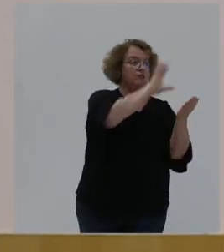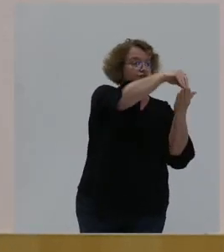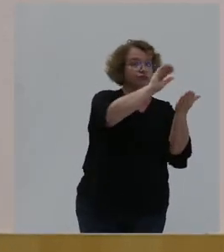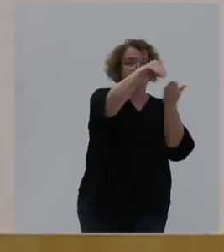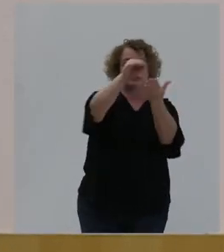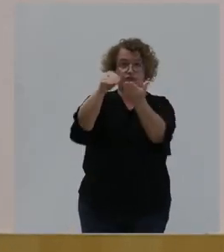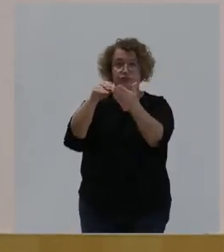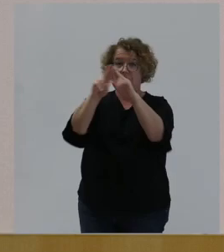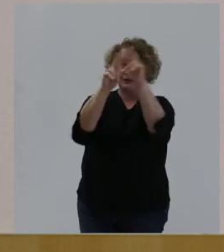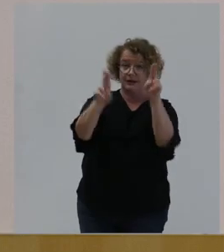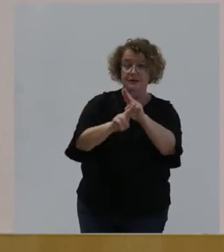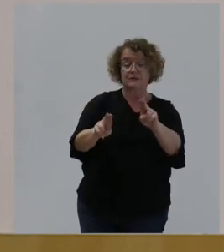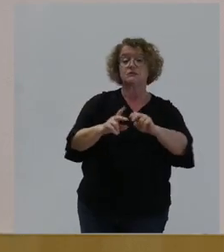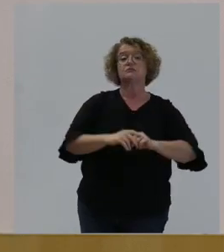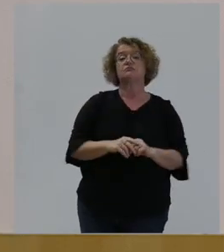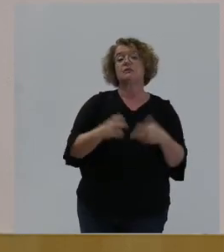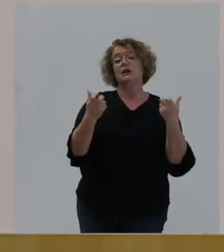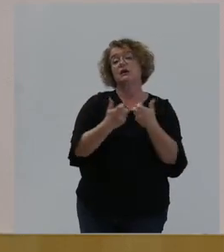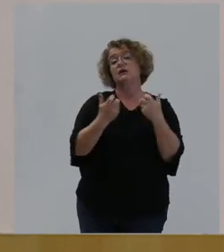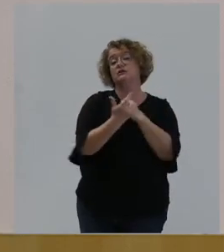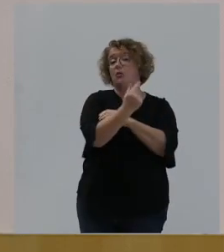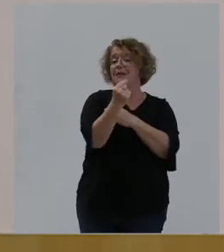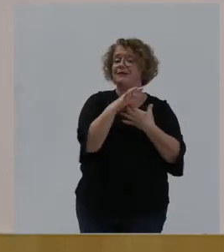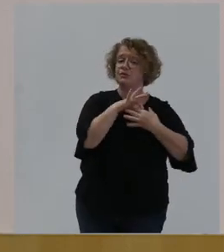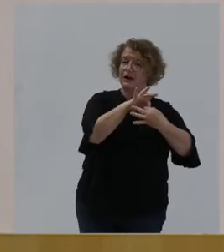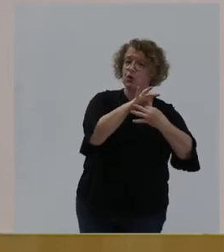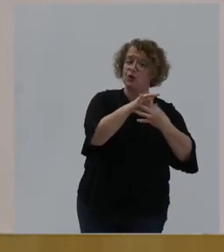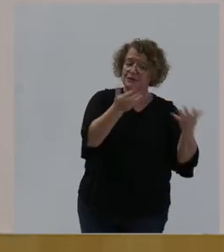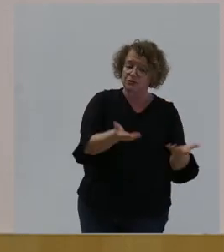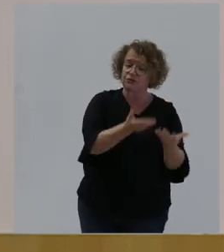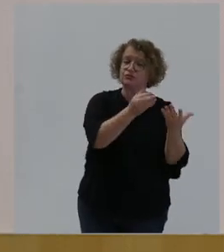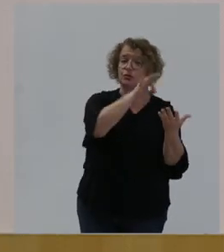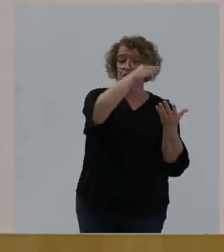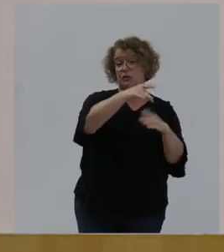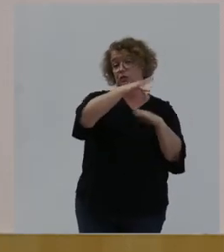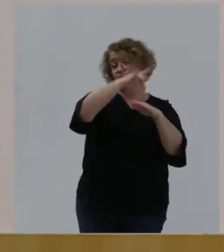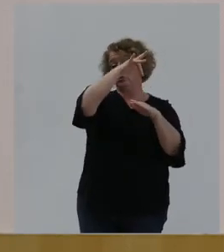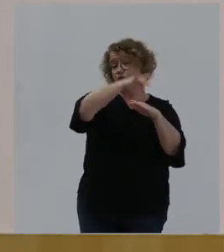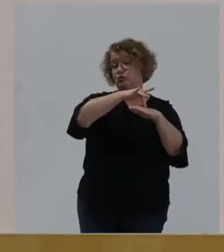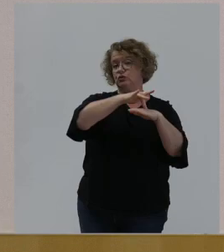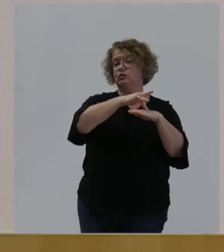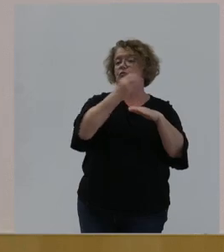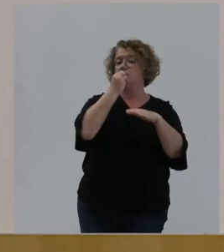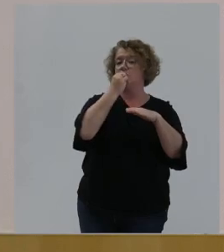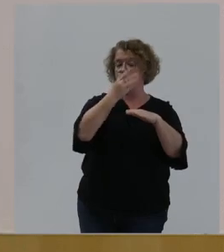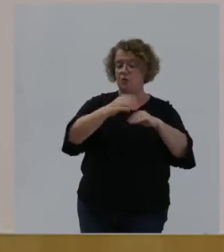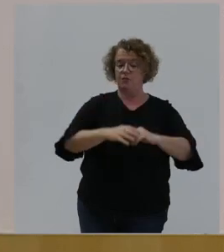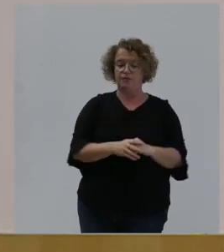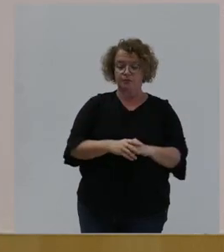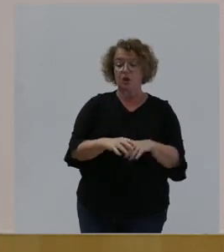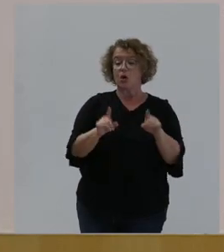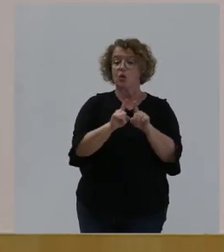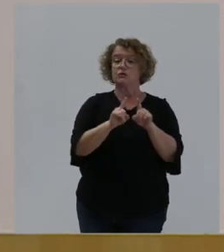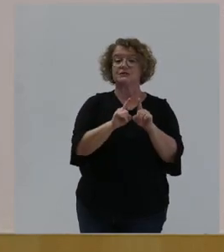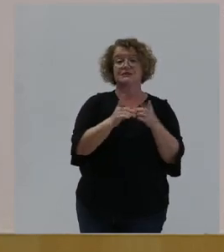y compris, alors évidemment, en développant les relations avec des partenaires, mais ça, on le fait déjà assez bien, parce que c'est souvent des relations individuelles qui créent